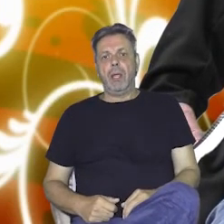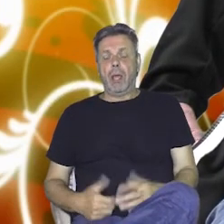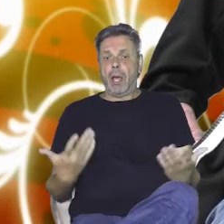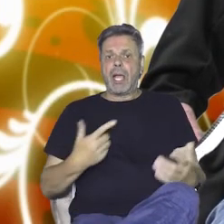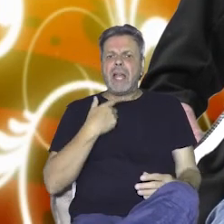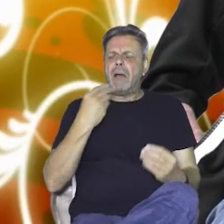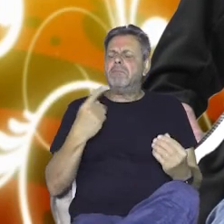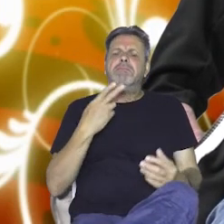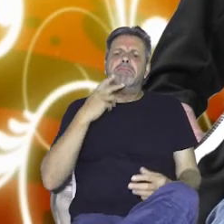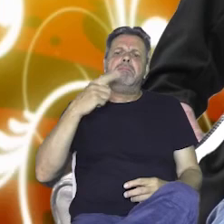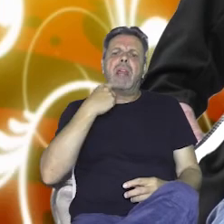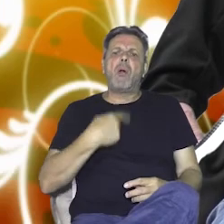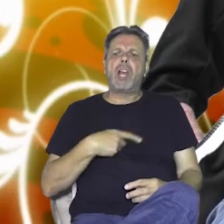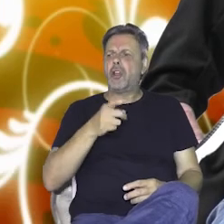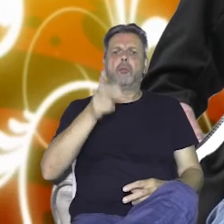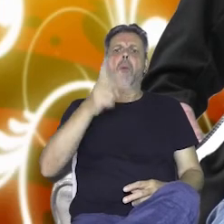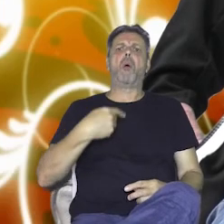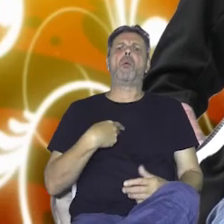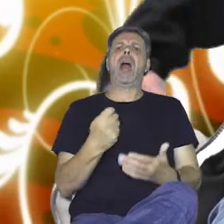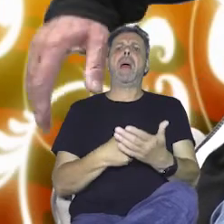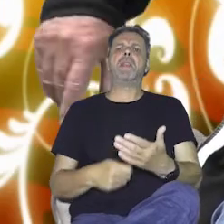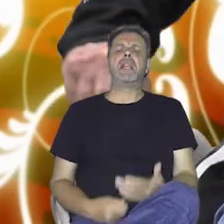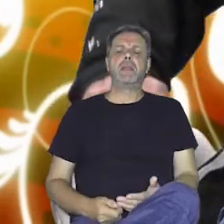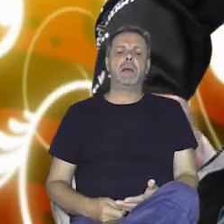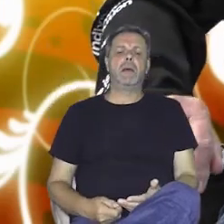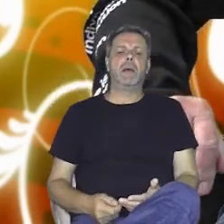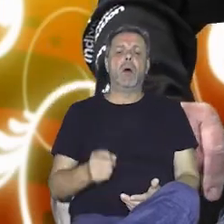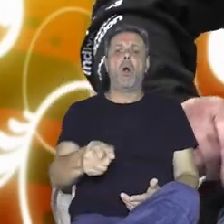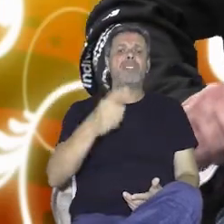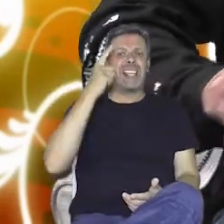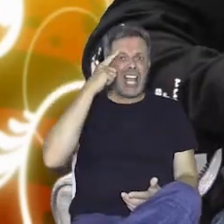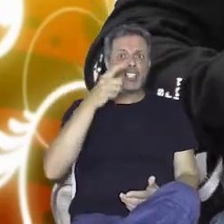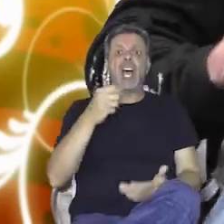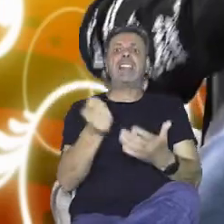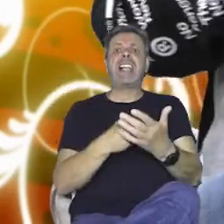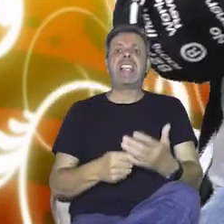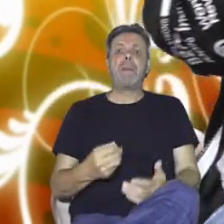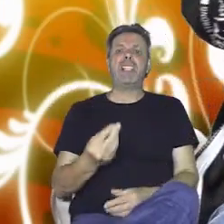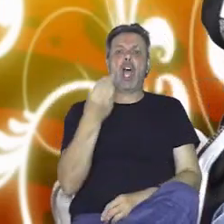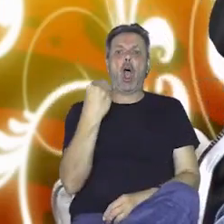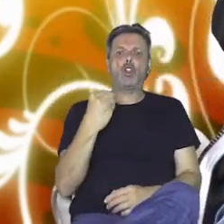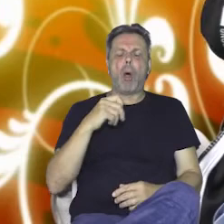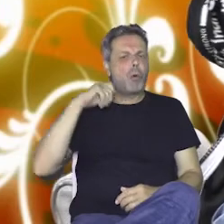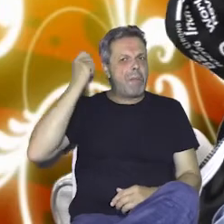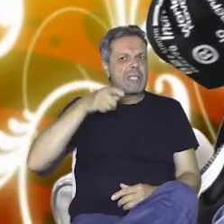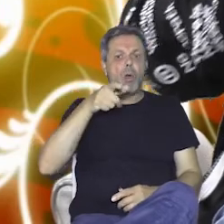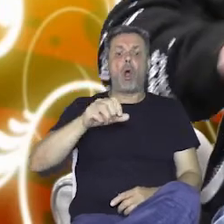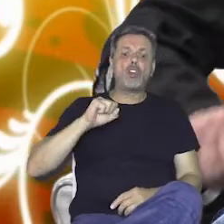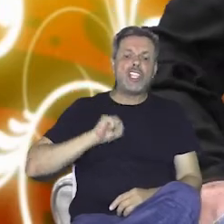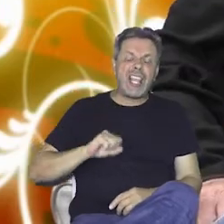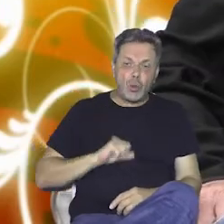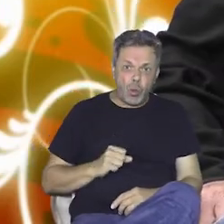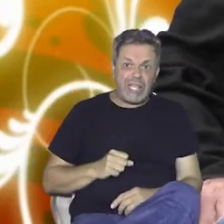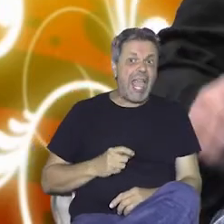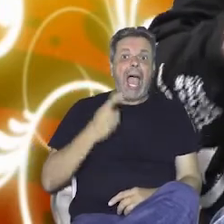neko kaže joj, pa to mogu i ja napisati. Onda znaš da si napisao dobru pjesmu, jer on će se truditi, da, a ne može